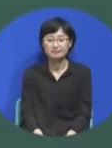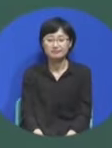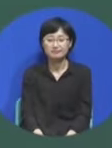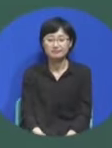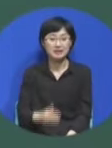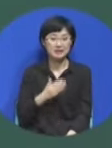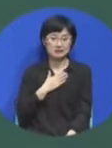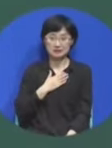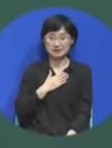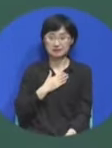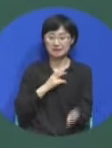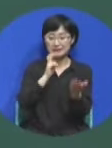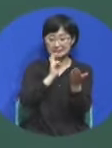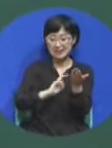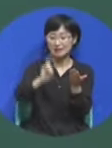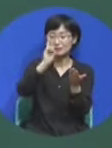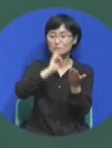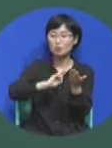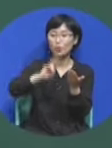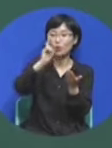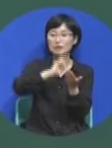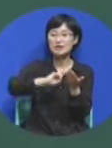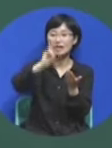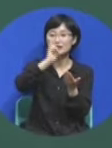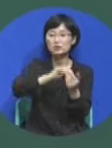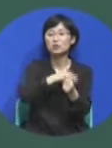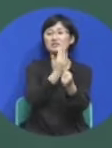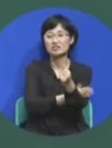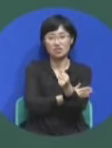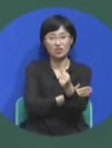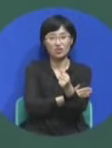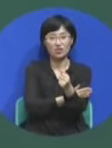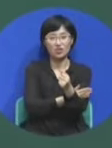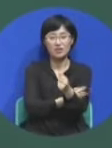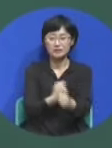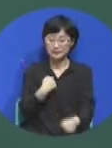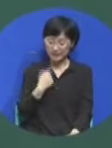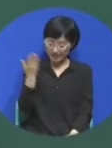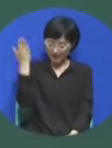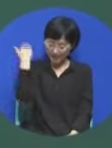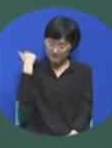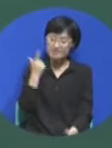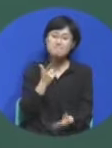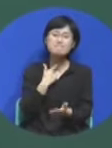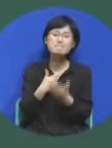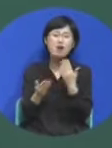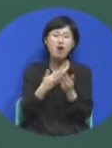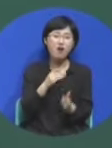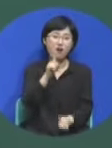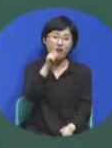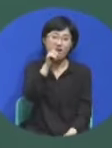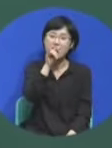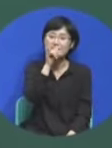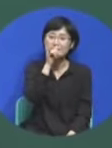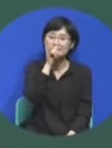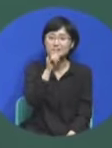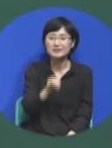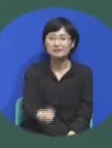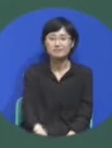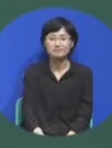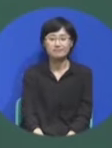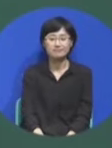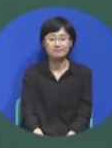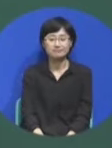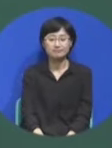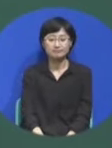在旁边敲和尚敲的那个钟声，当我们赞美开始的时候就会停下来。 여러분 저는 찬송의 능력을 제가 개인적으로 예전에 경험했던 그런 많은 시간들이 좀 있었습니다.